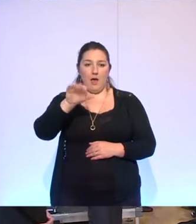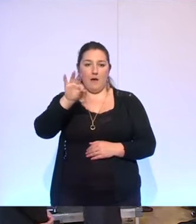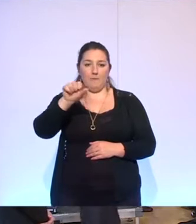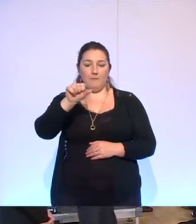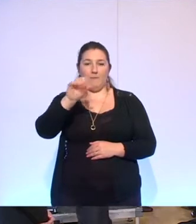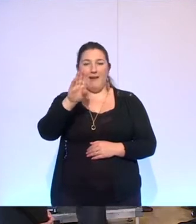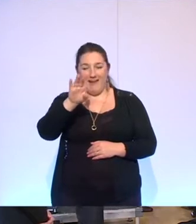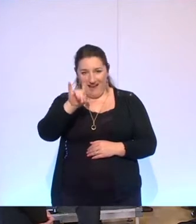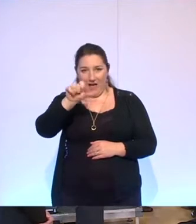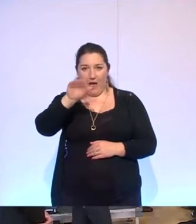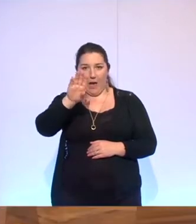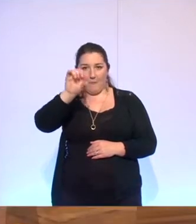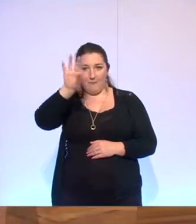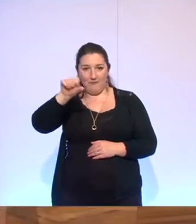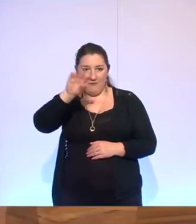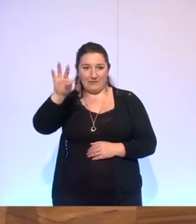Jacta Mondane, présent.